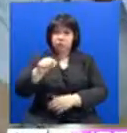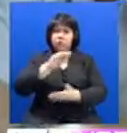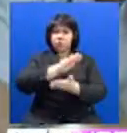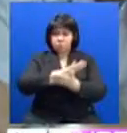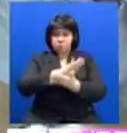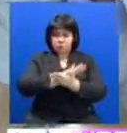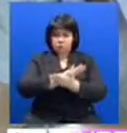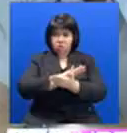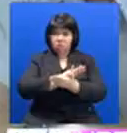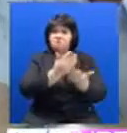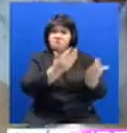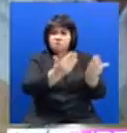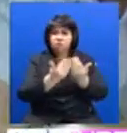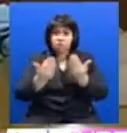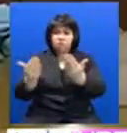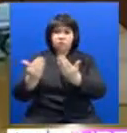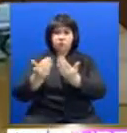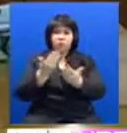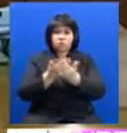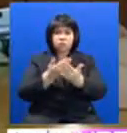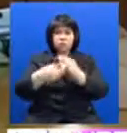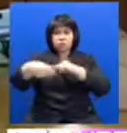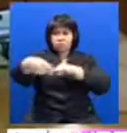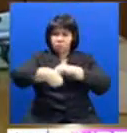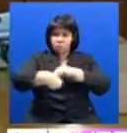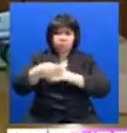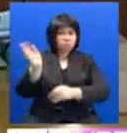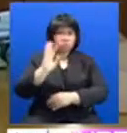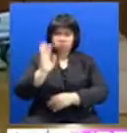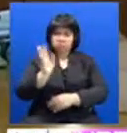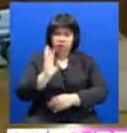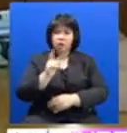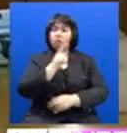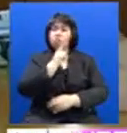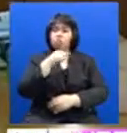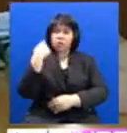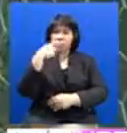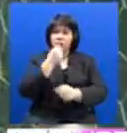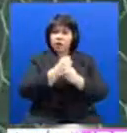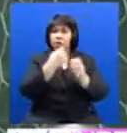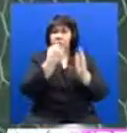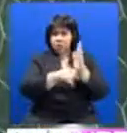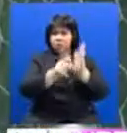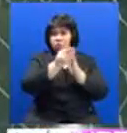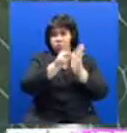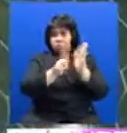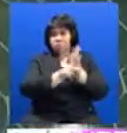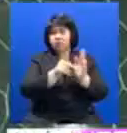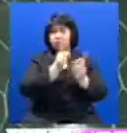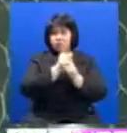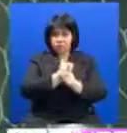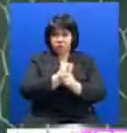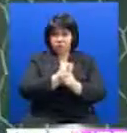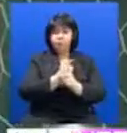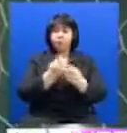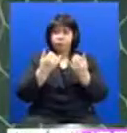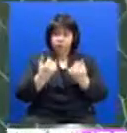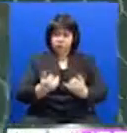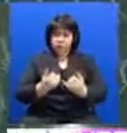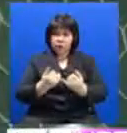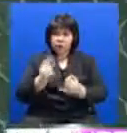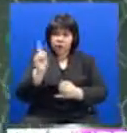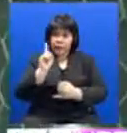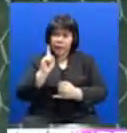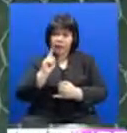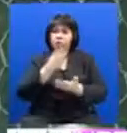รับเด็กฝากด้วยการเรียกรับเงินโดยเด็ดขาดหากพบจะดำเนินการตามวินัยขั้นสูงสุดแต่มาตรการดังกล่าวมีข้อยกเว้น